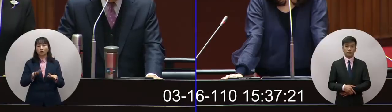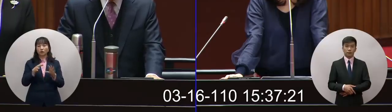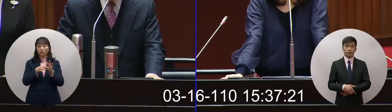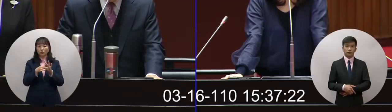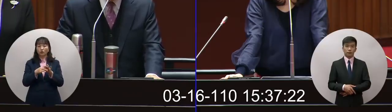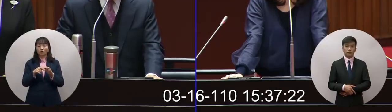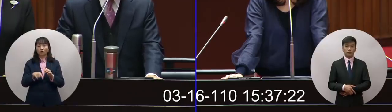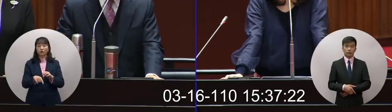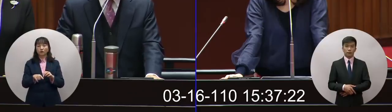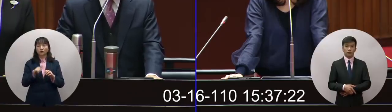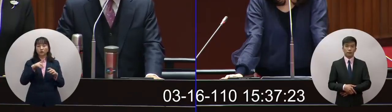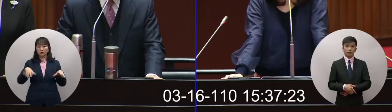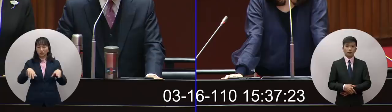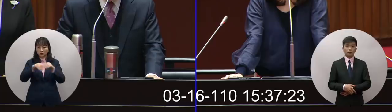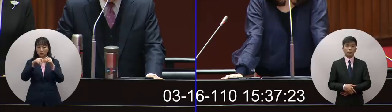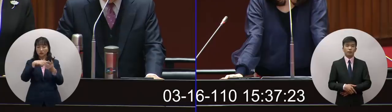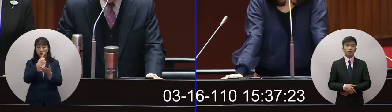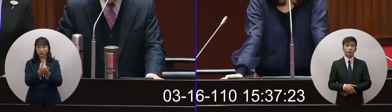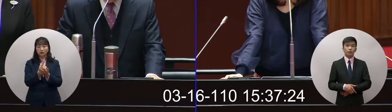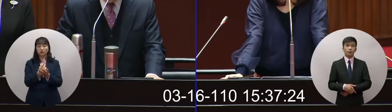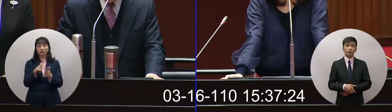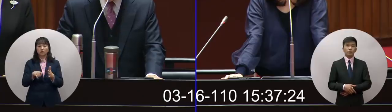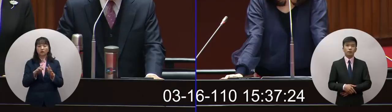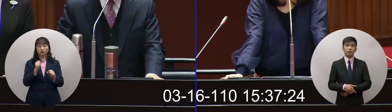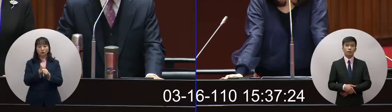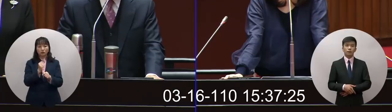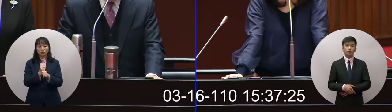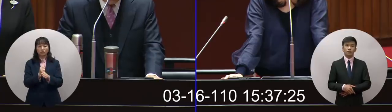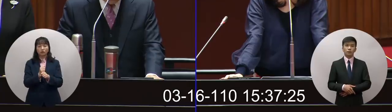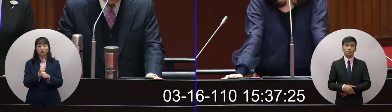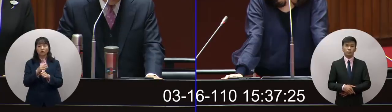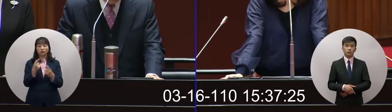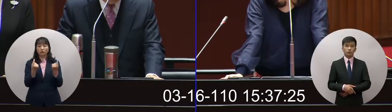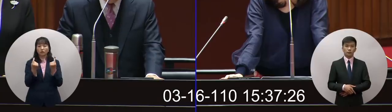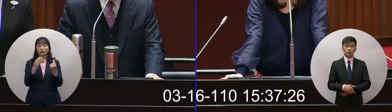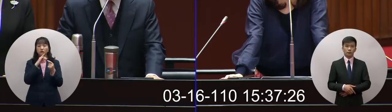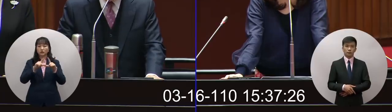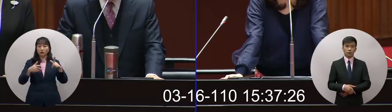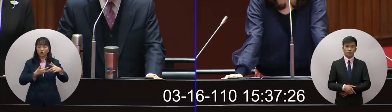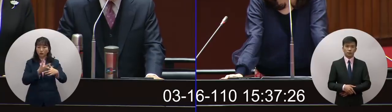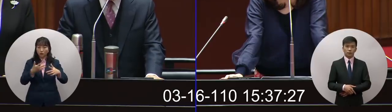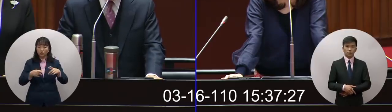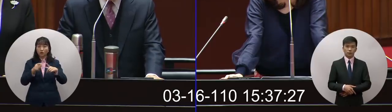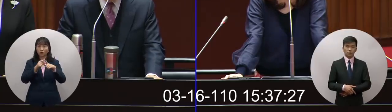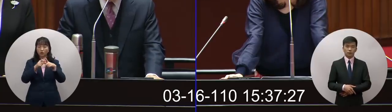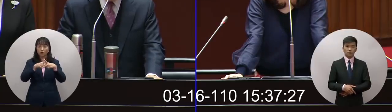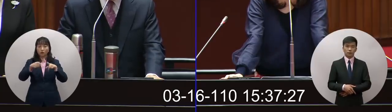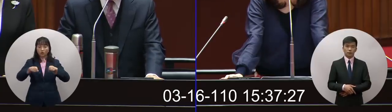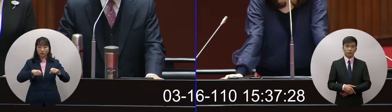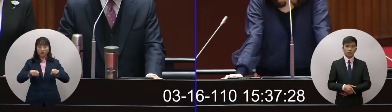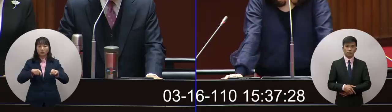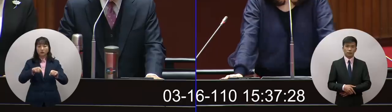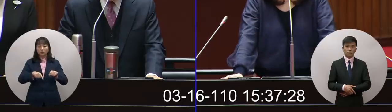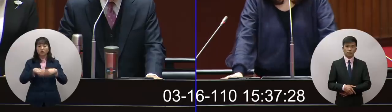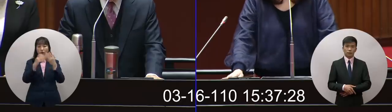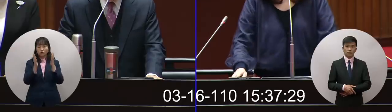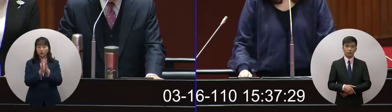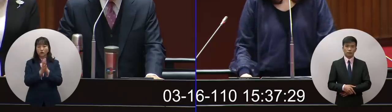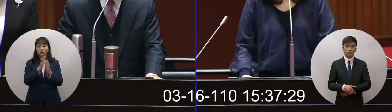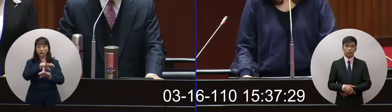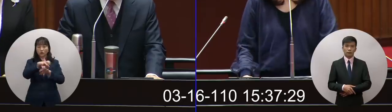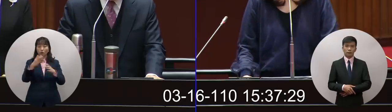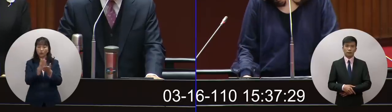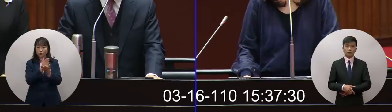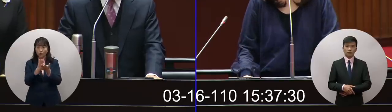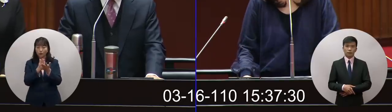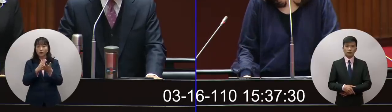的整个现在进行的有关大潭工程，都是依据环评